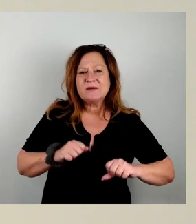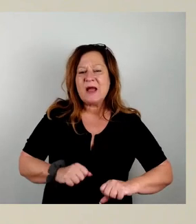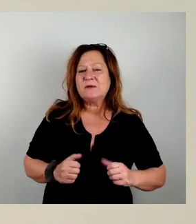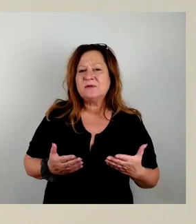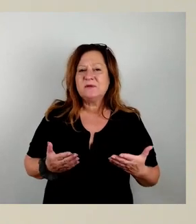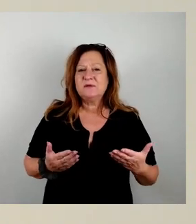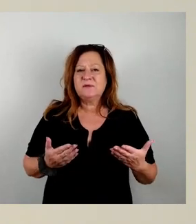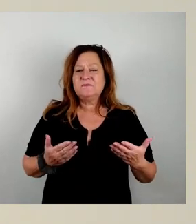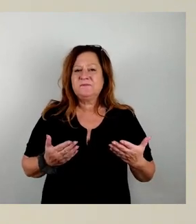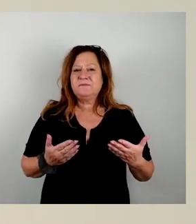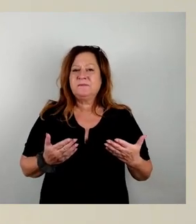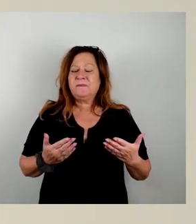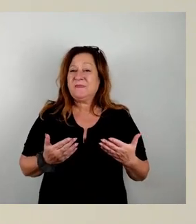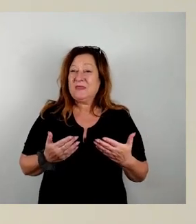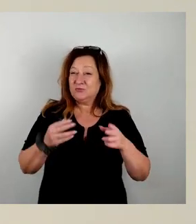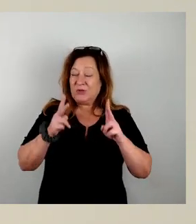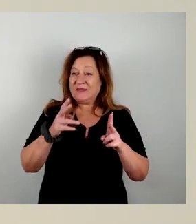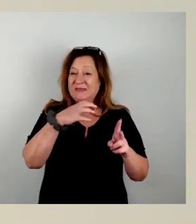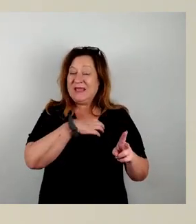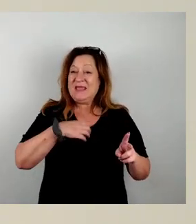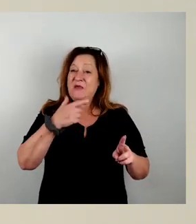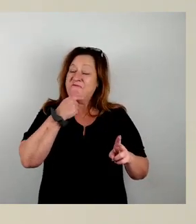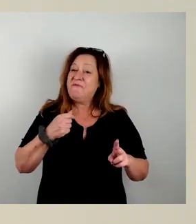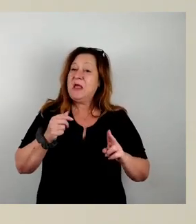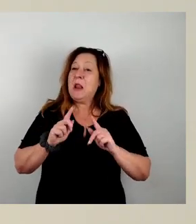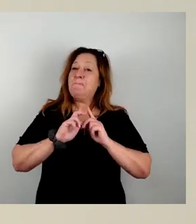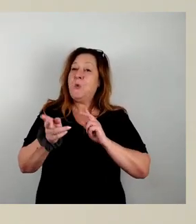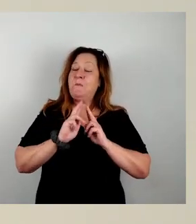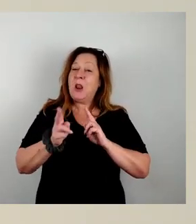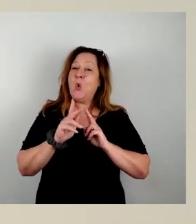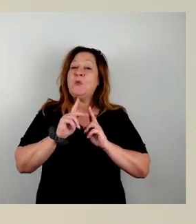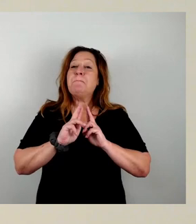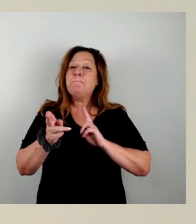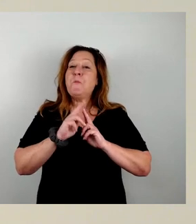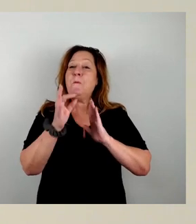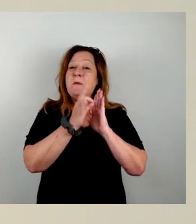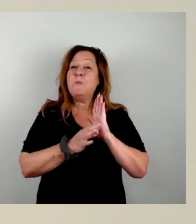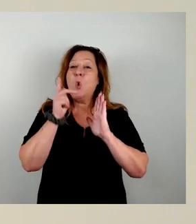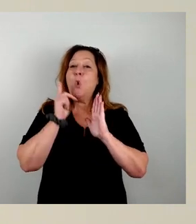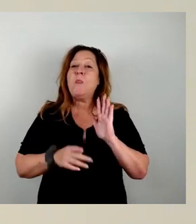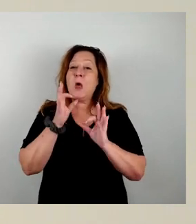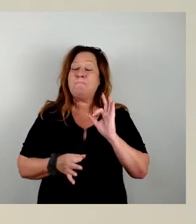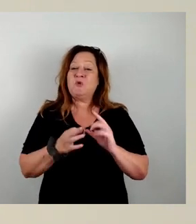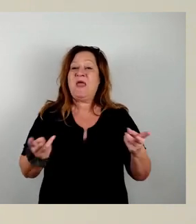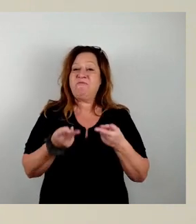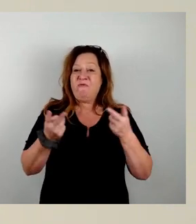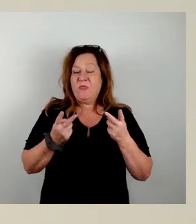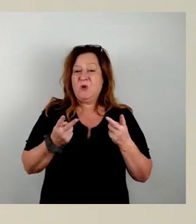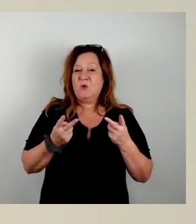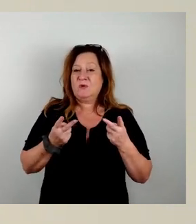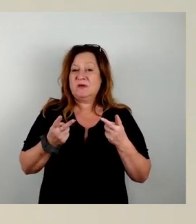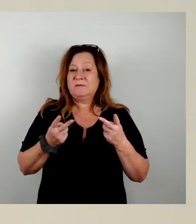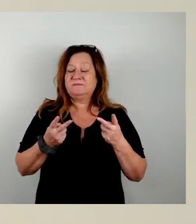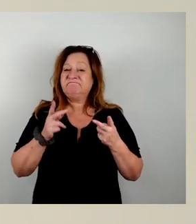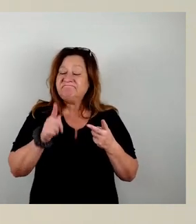Mobilität. Und die Mobi-Punkte sind zu 100% gefördert worden. Die in der Unterhaltung ist